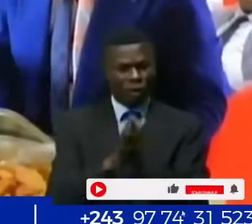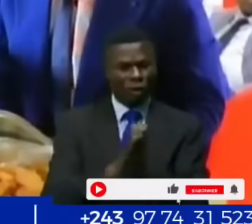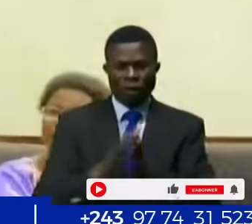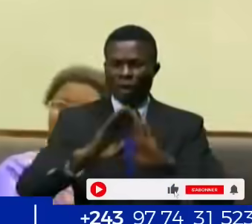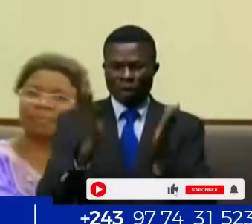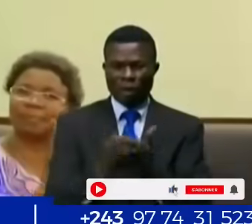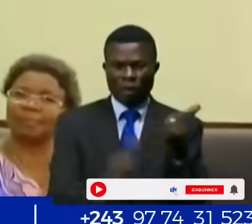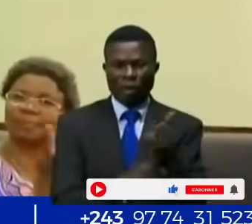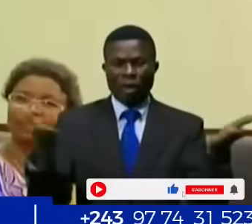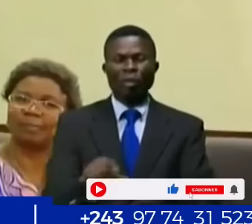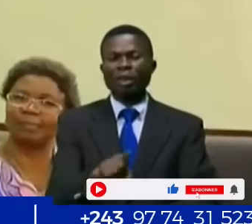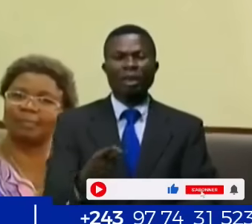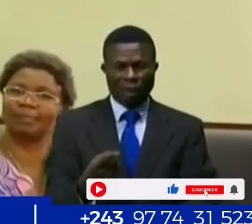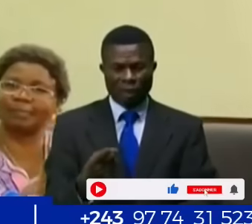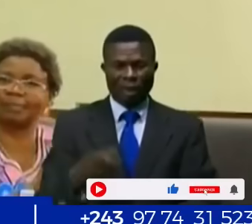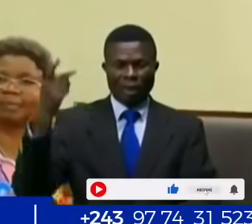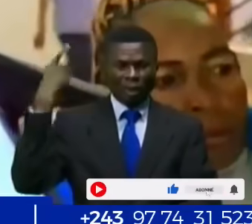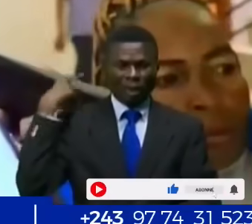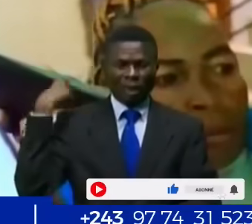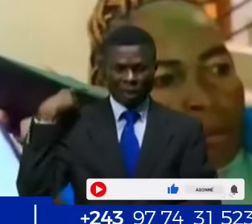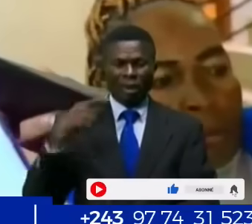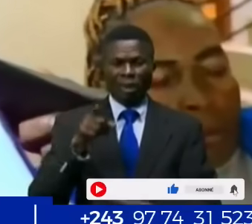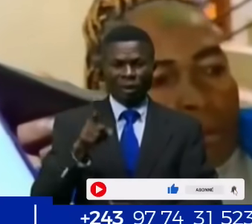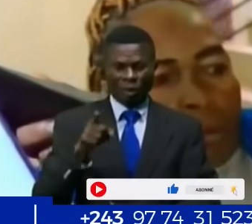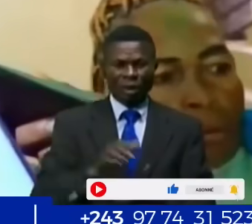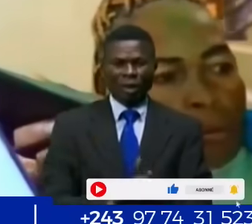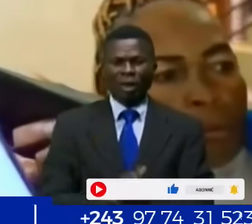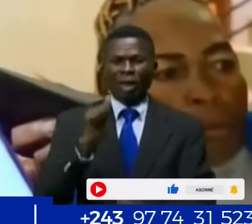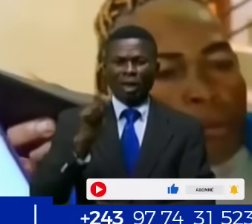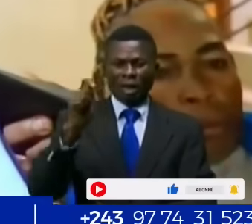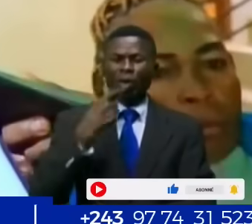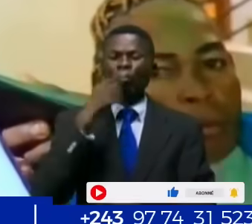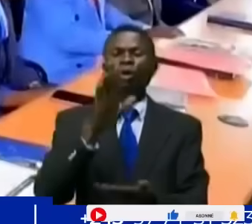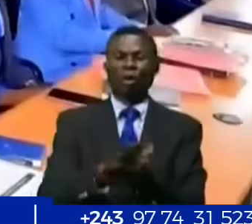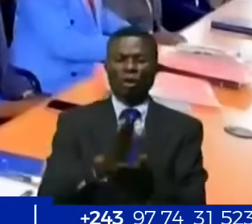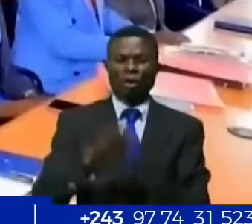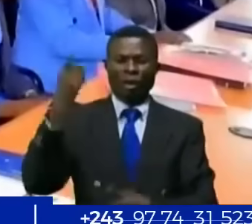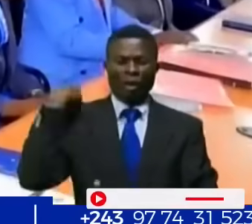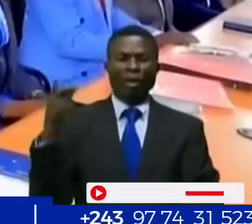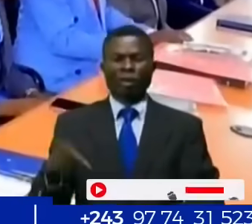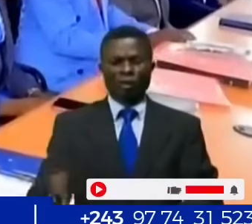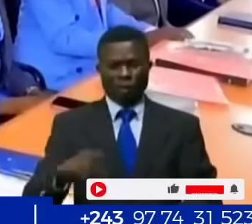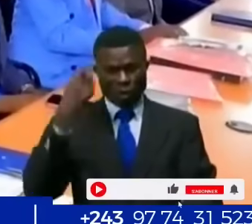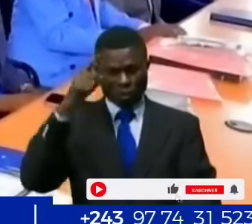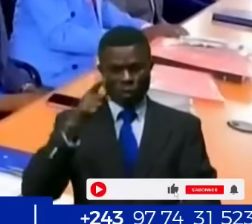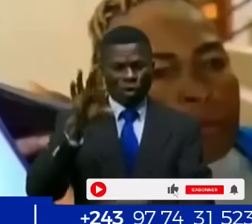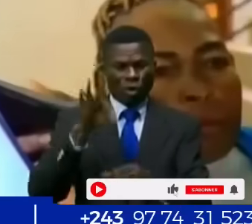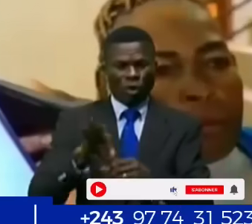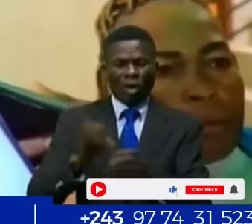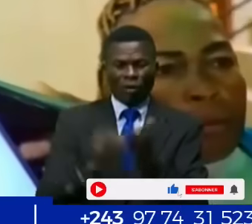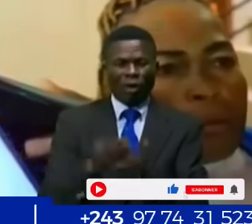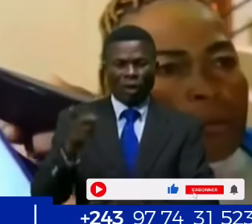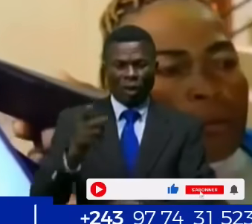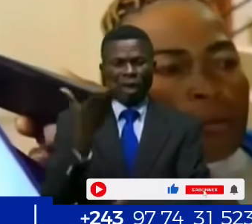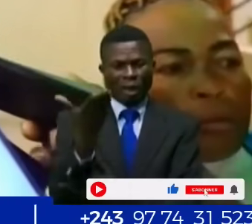Présent à cette cérémonie, l'honorable Kibasi Mambogemu Ateni a félicité les députés provinciaux pour leur élection. Il les a cependant